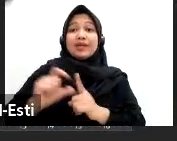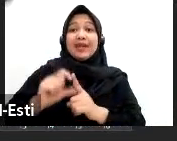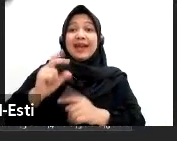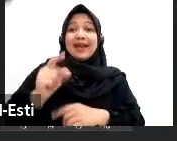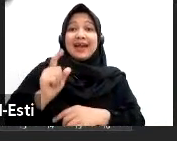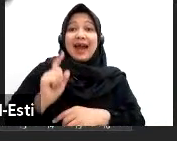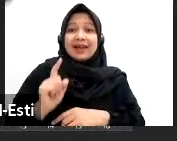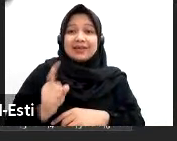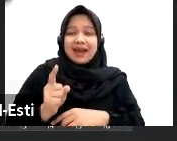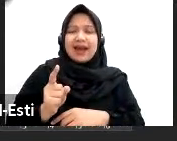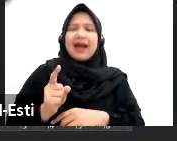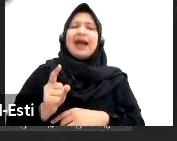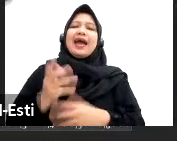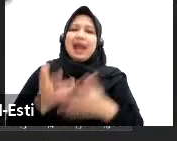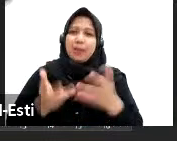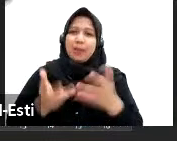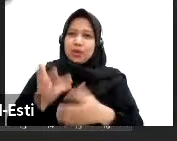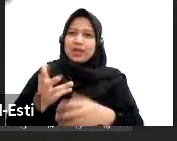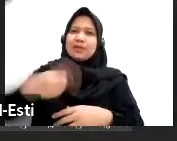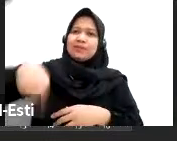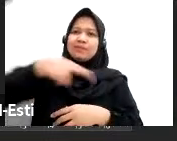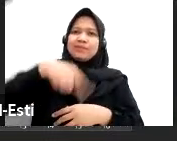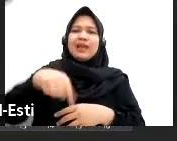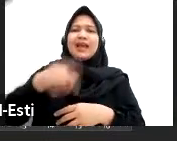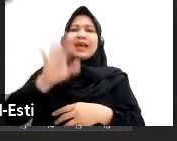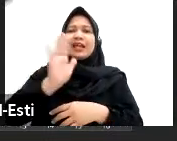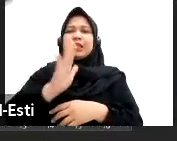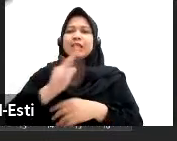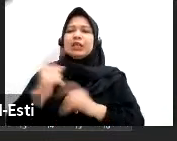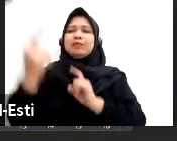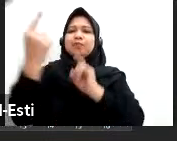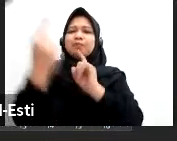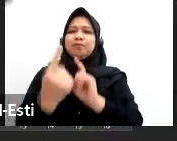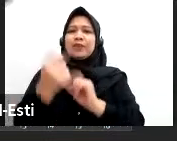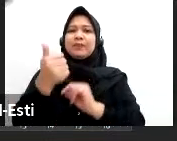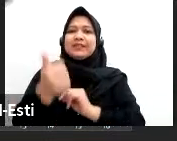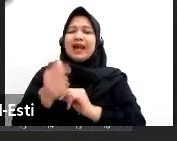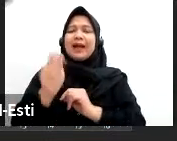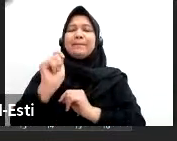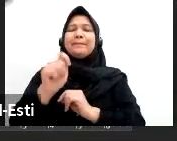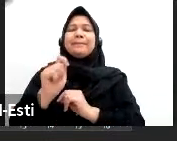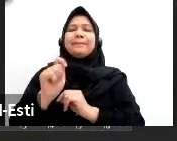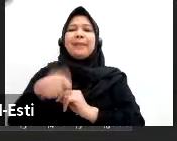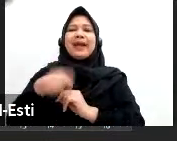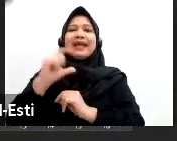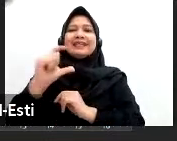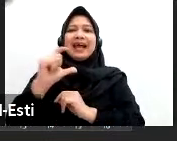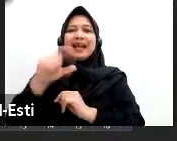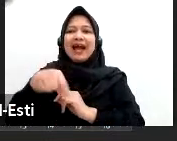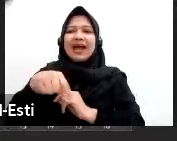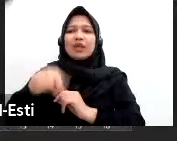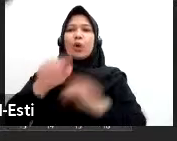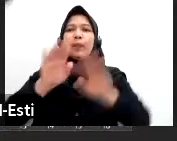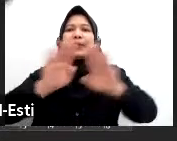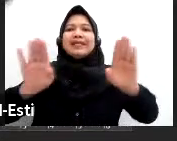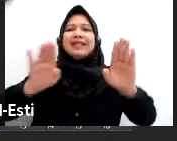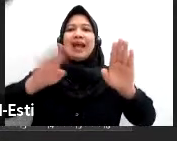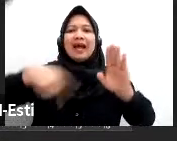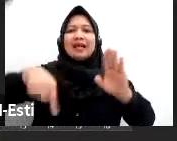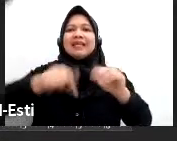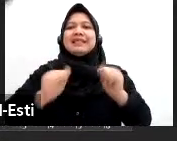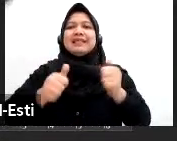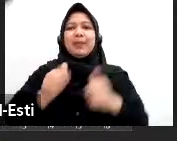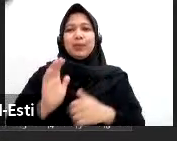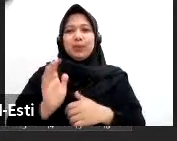melakukan pertemuan antara para pihak melalui media yang sudah kita siapkan Jadi kita ini akan meringankan